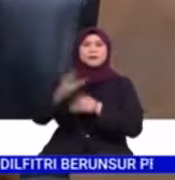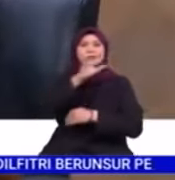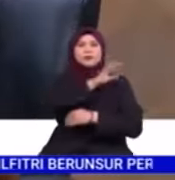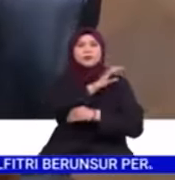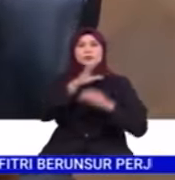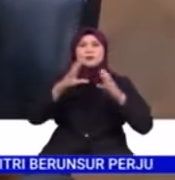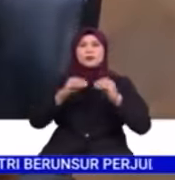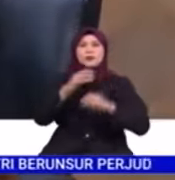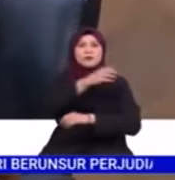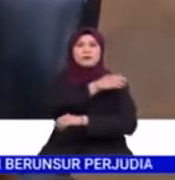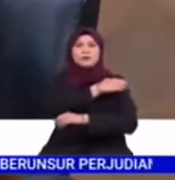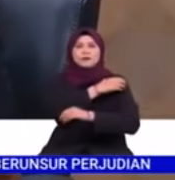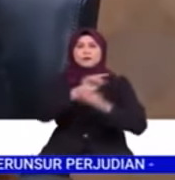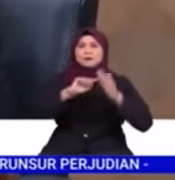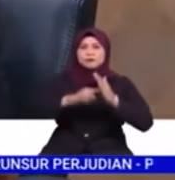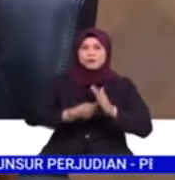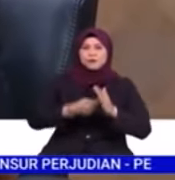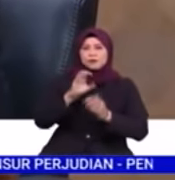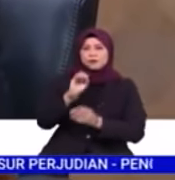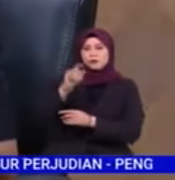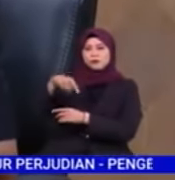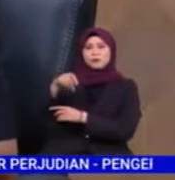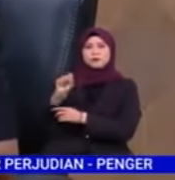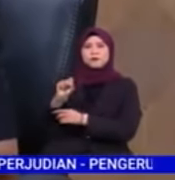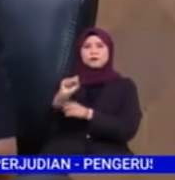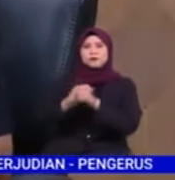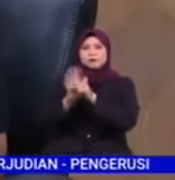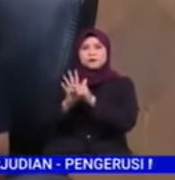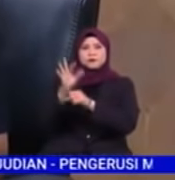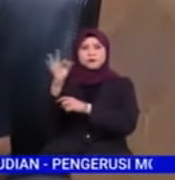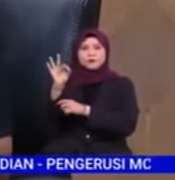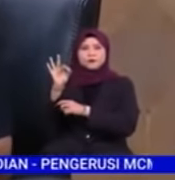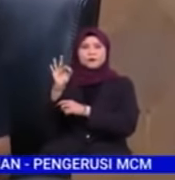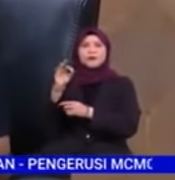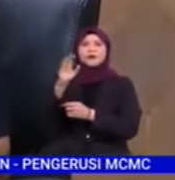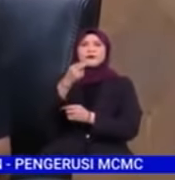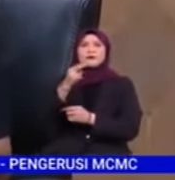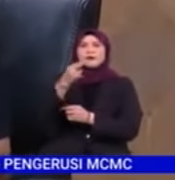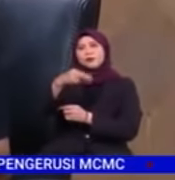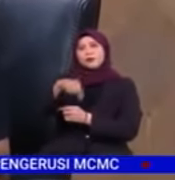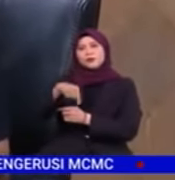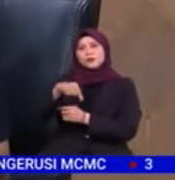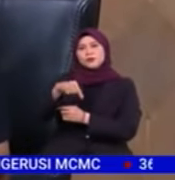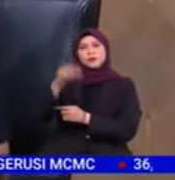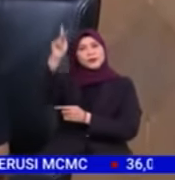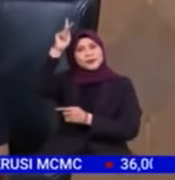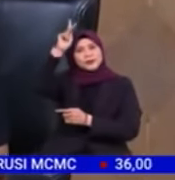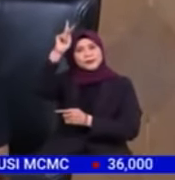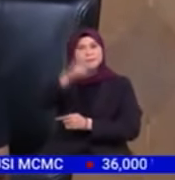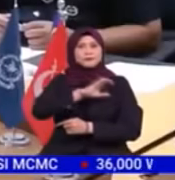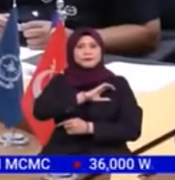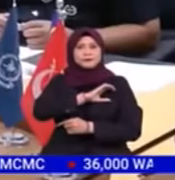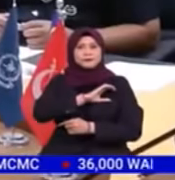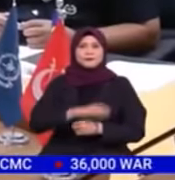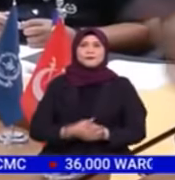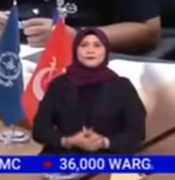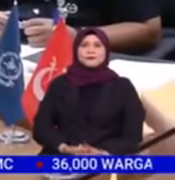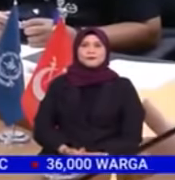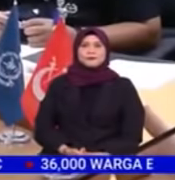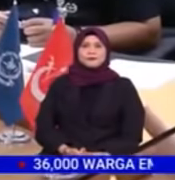ikan besar atas pos penguasaan of qobid 19 di Ibu pejabat polis kontinjen ke lantai